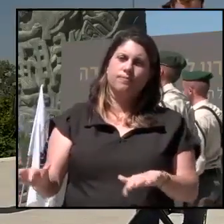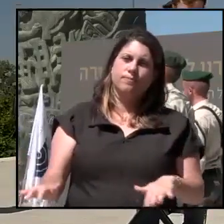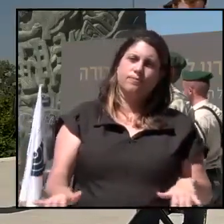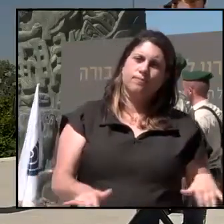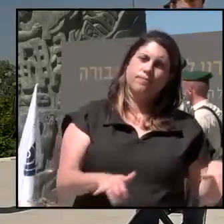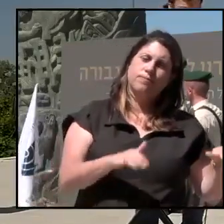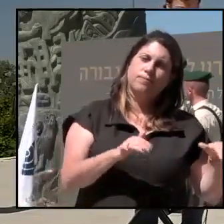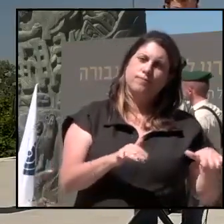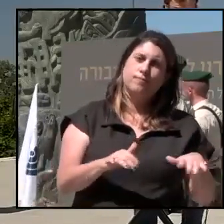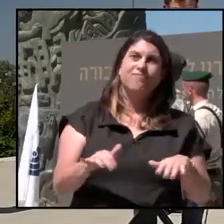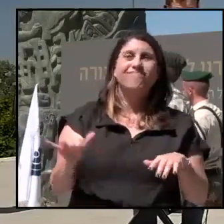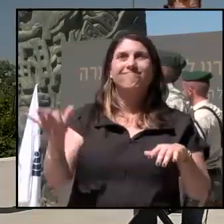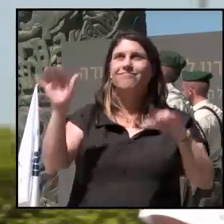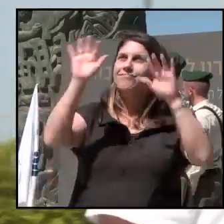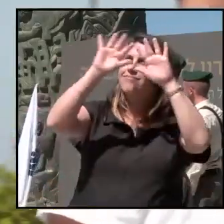זה